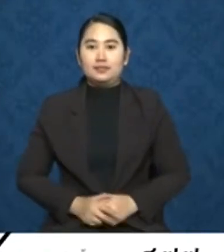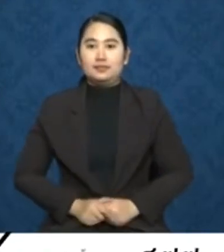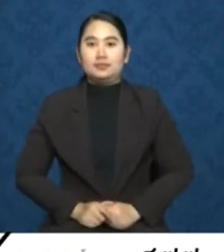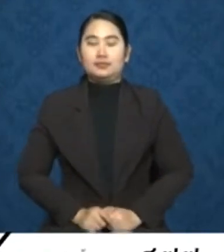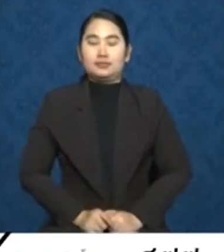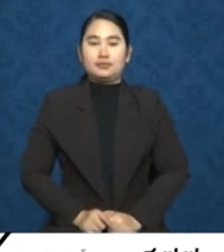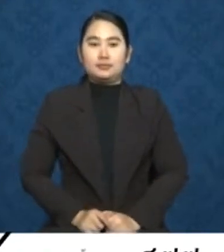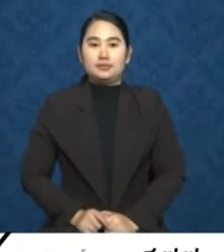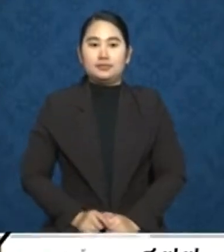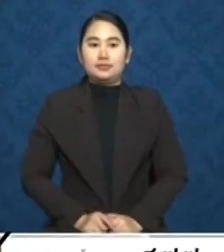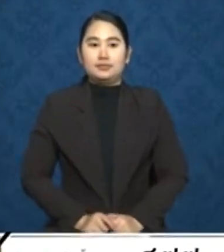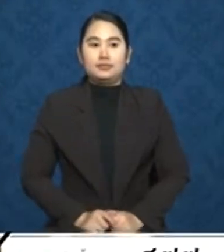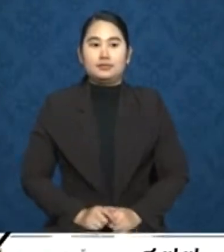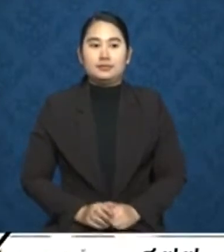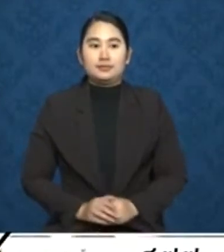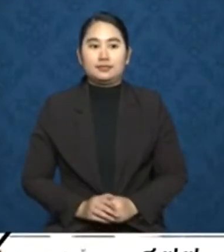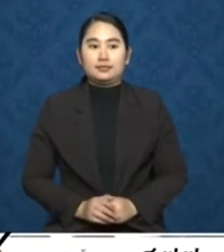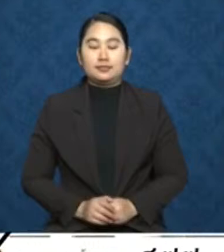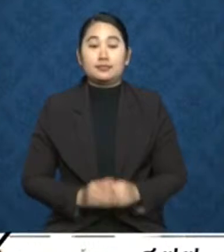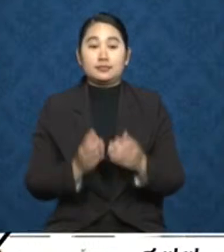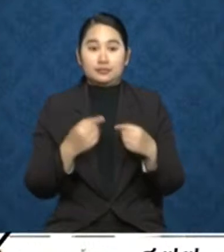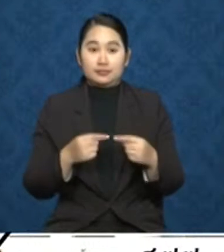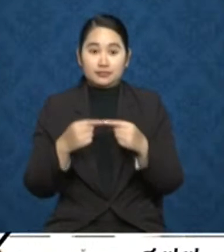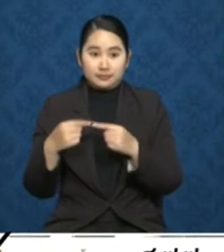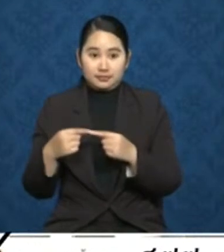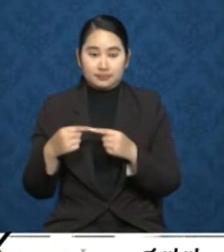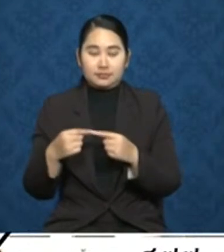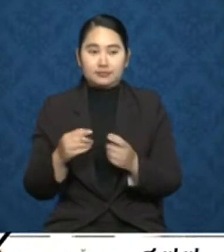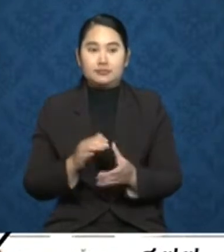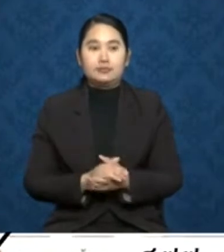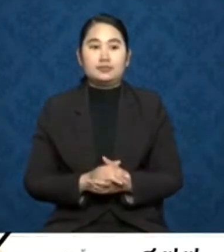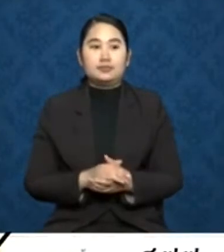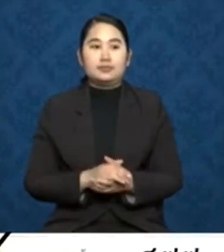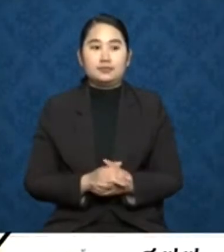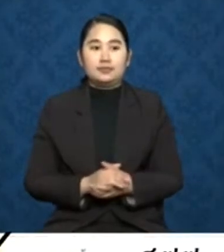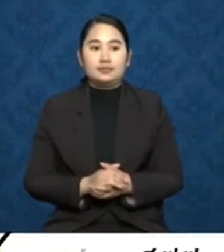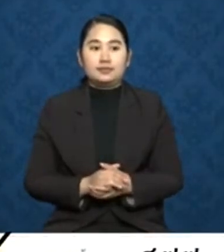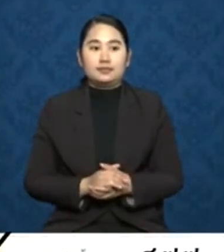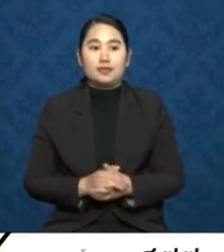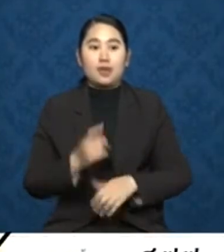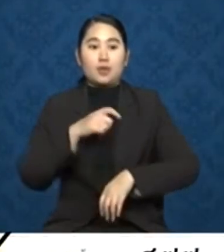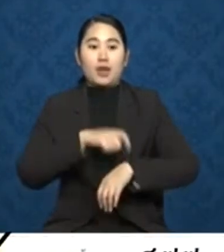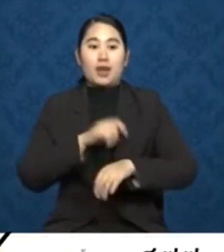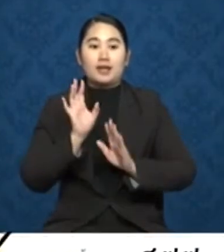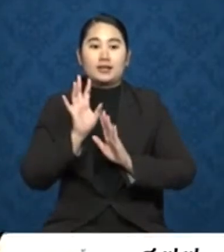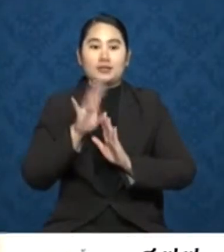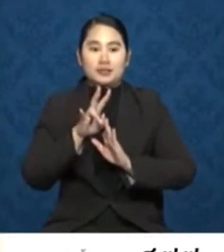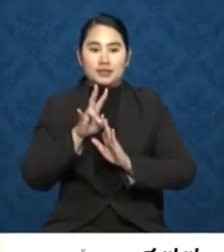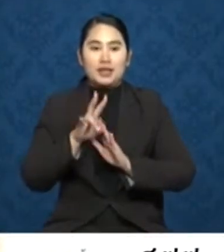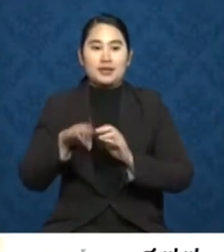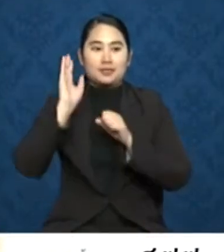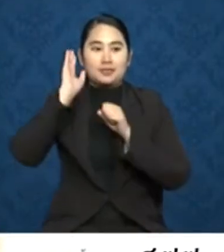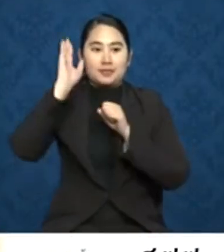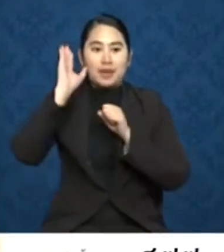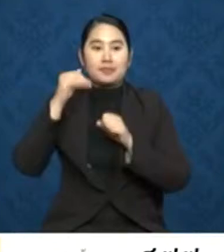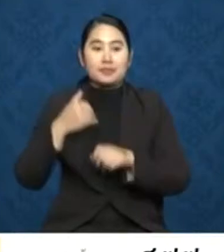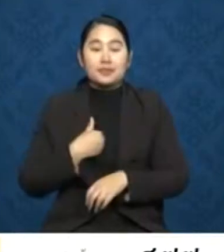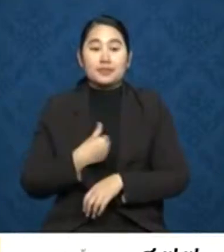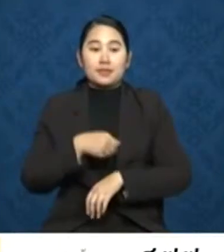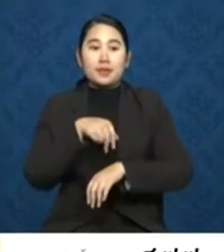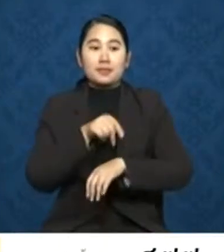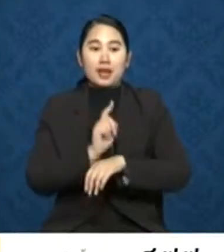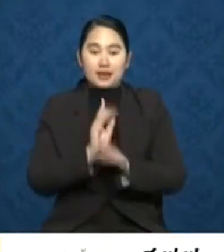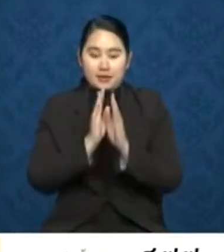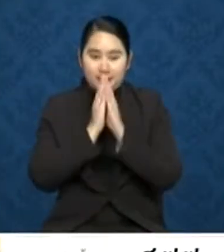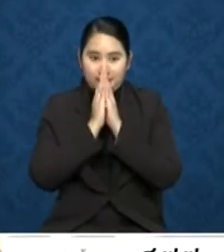ขอบคุณครับต่อไปท่านศาสตราศรีปานนะครับ7นาที กราบเรียนท่านประธานสภาที่เคารพเพื่อนส